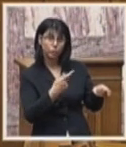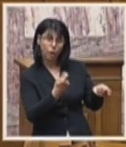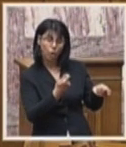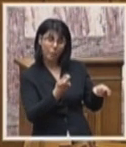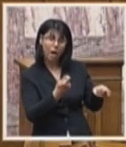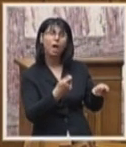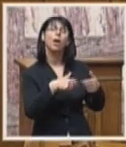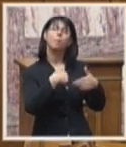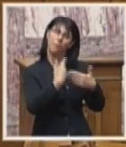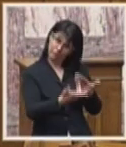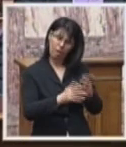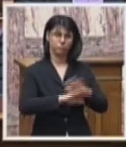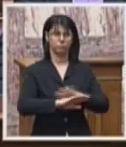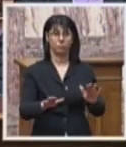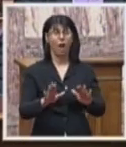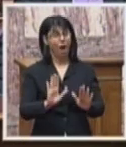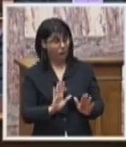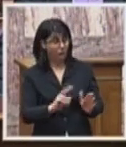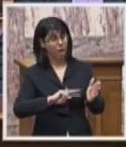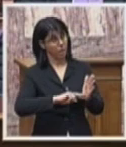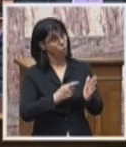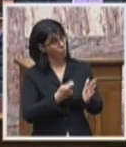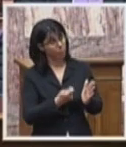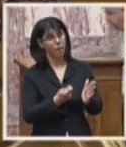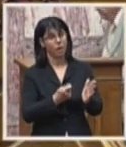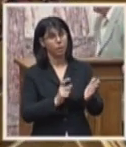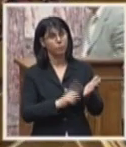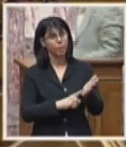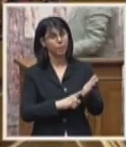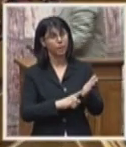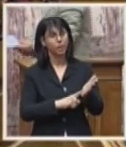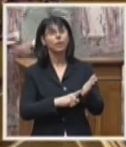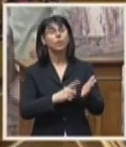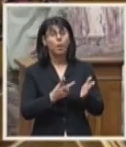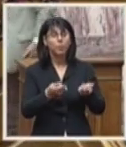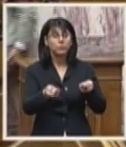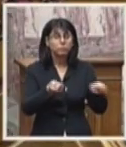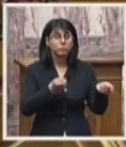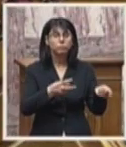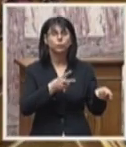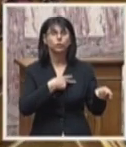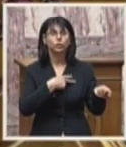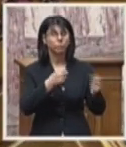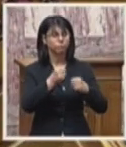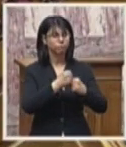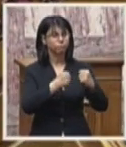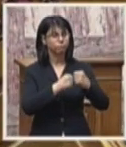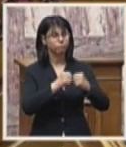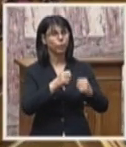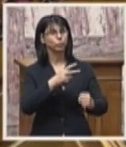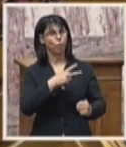οικονομίες. Κάντε οικονομίες και μάλιστα βάζοντας τάξη στην οικονομία σας,